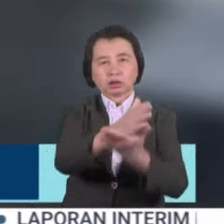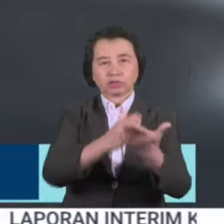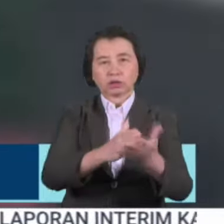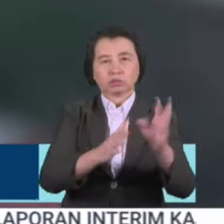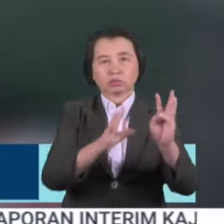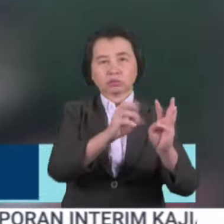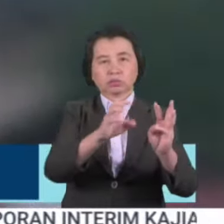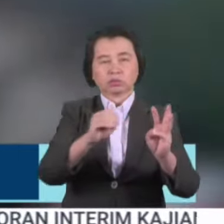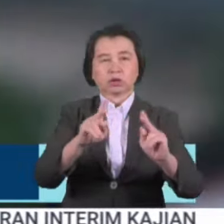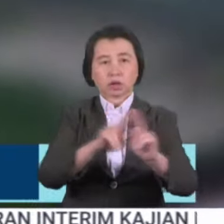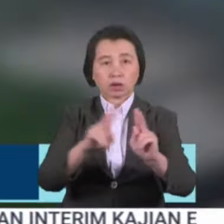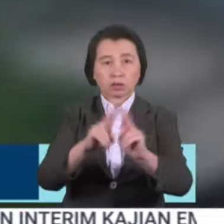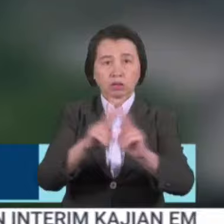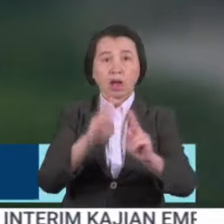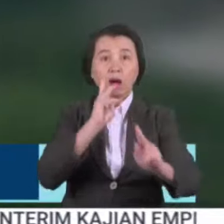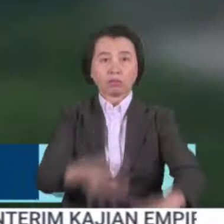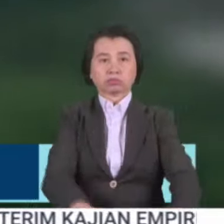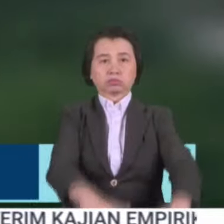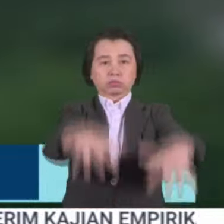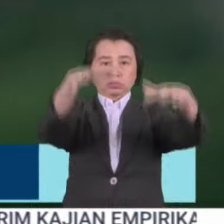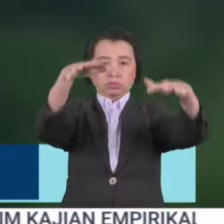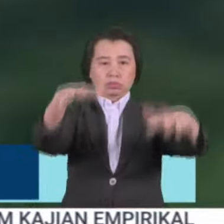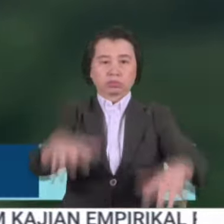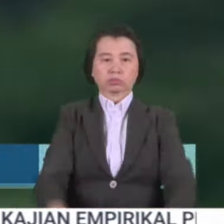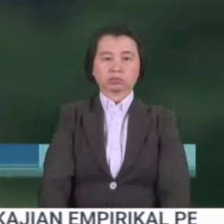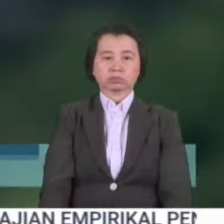daripada 600 buah kampung ditenggelami air.